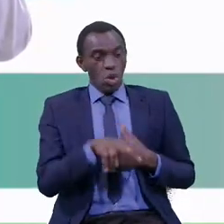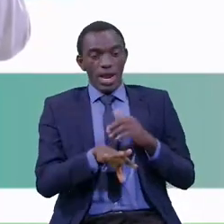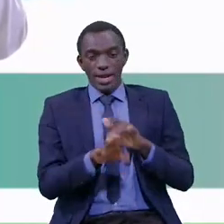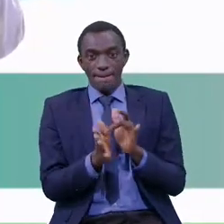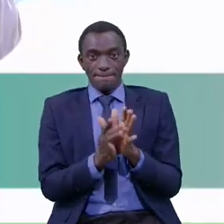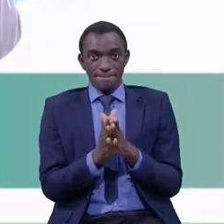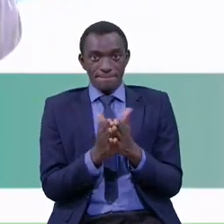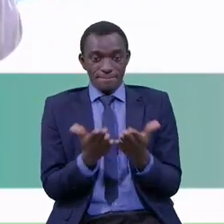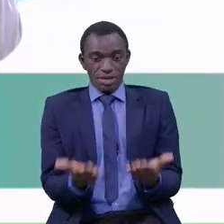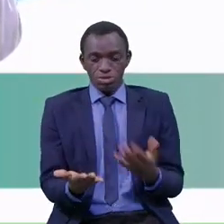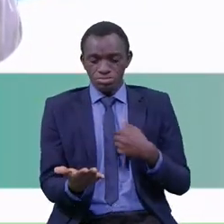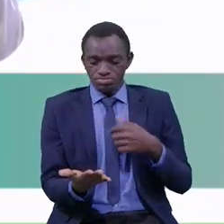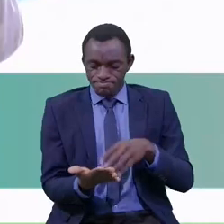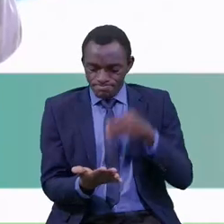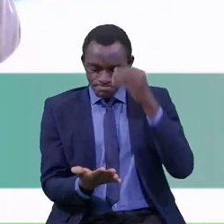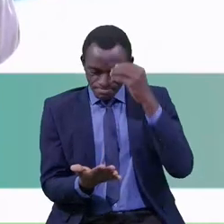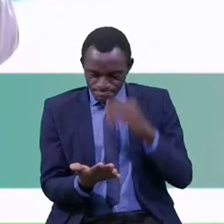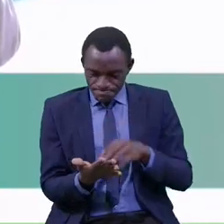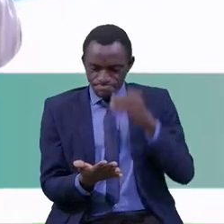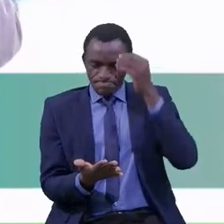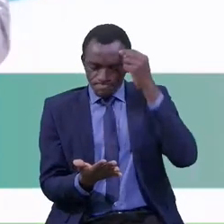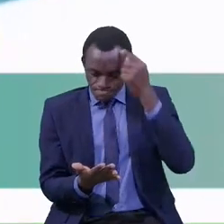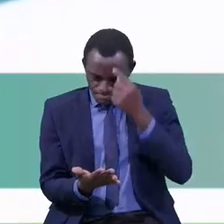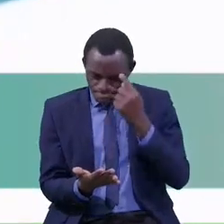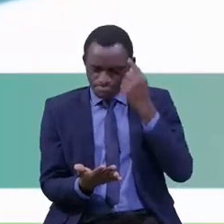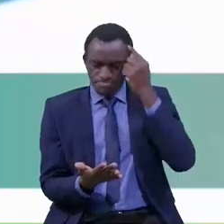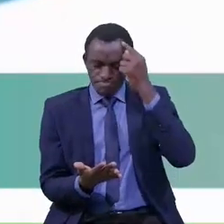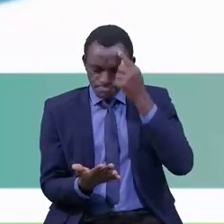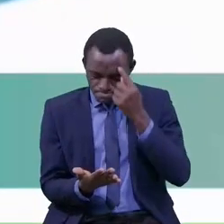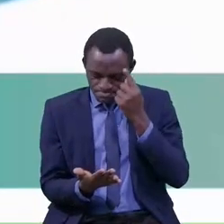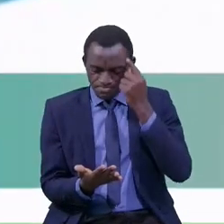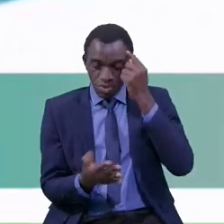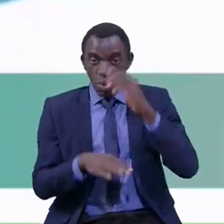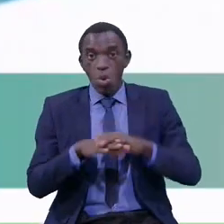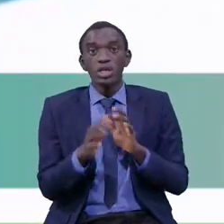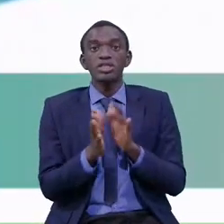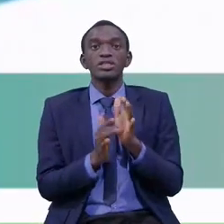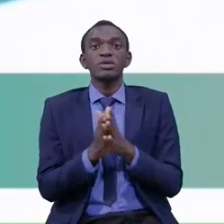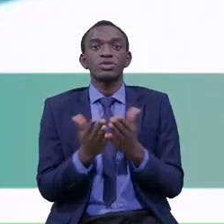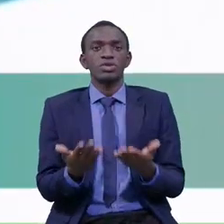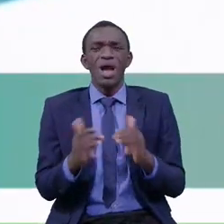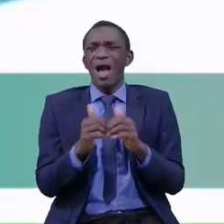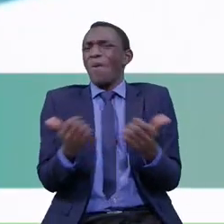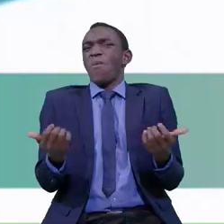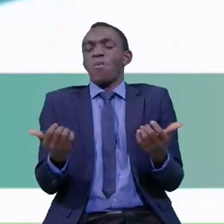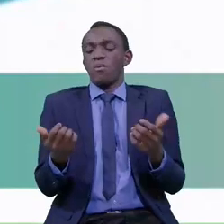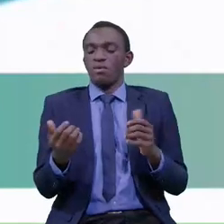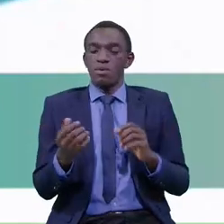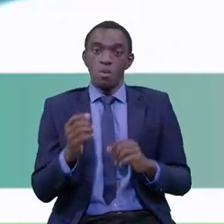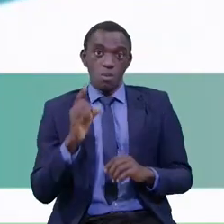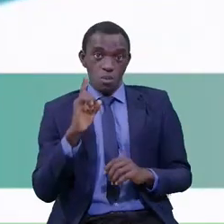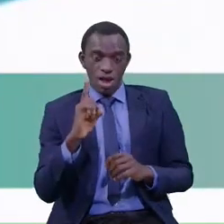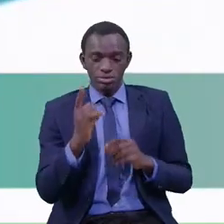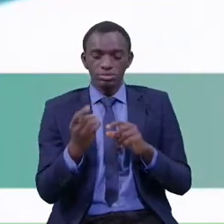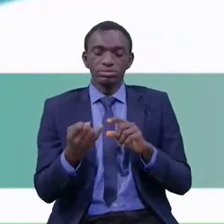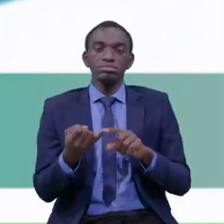passage, je médite ce passage des Écritures. Comment est-ce que je médite les Écritures? Premièrement, je lis.